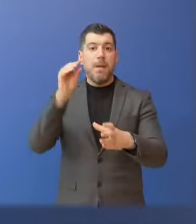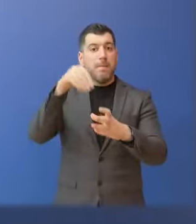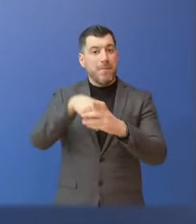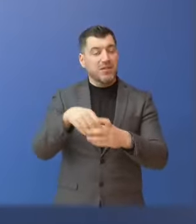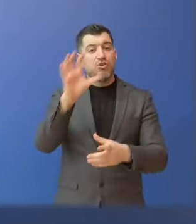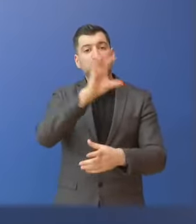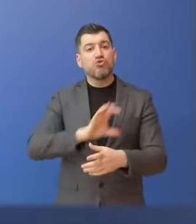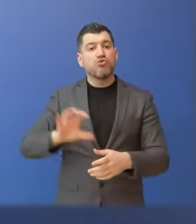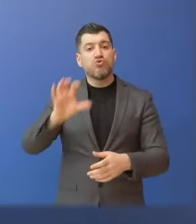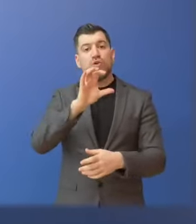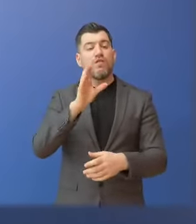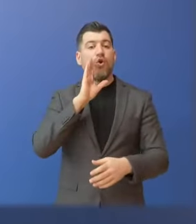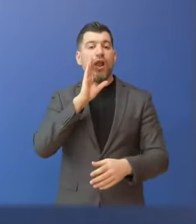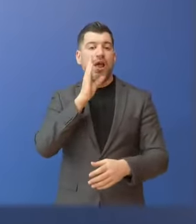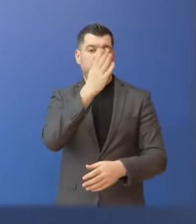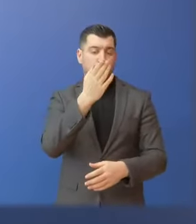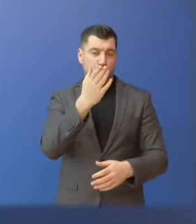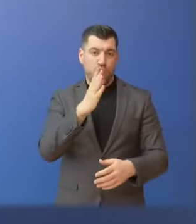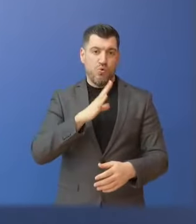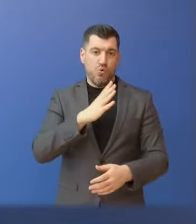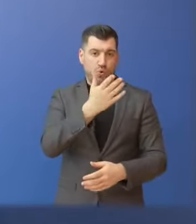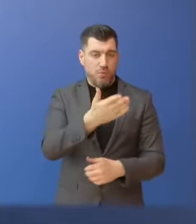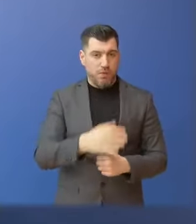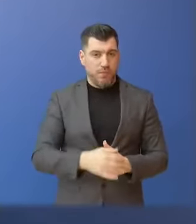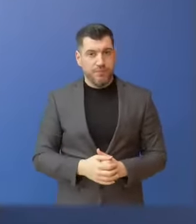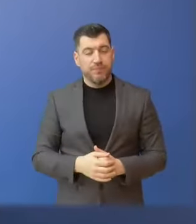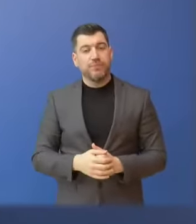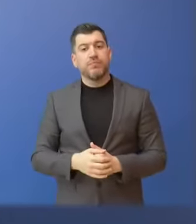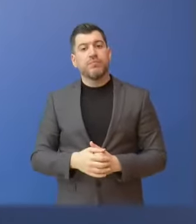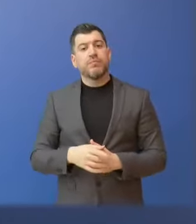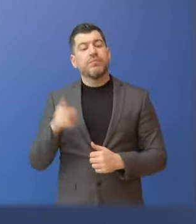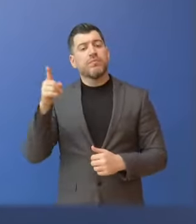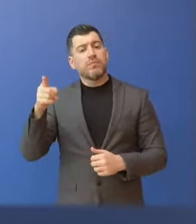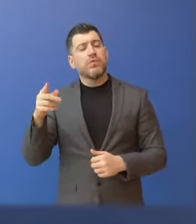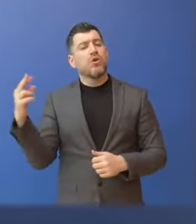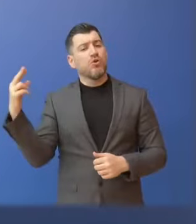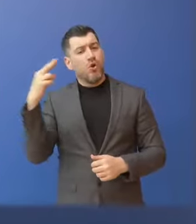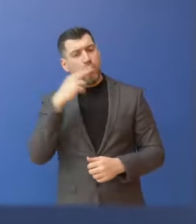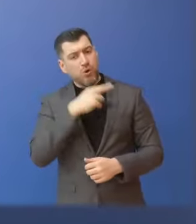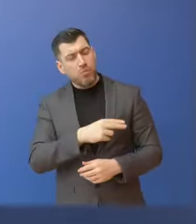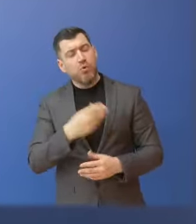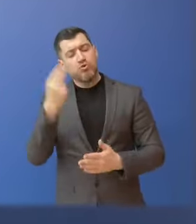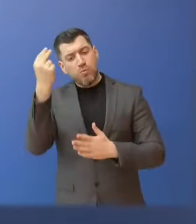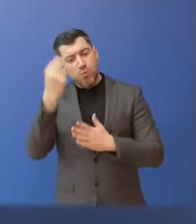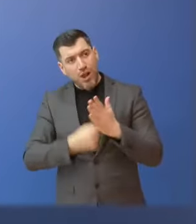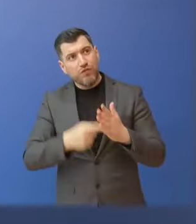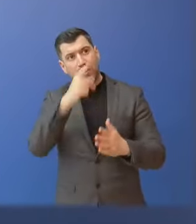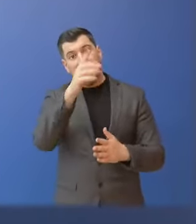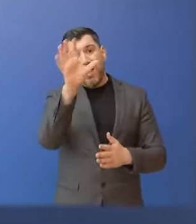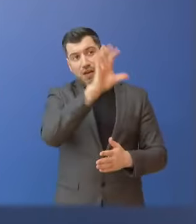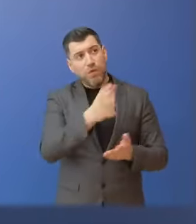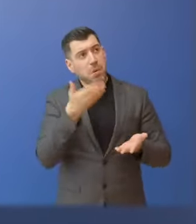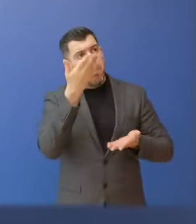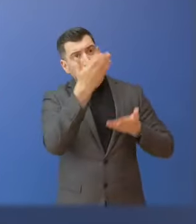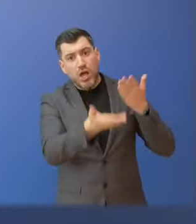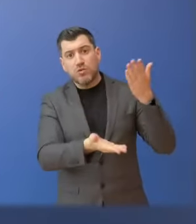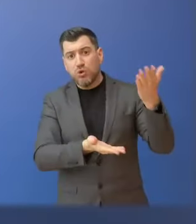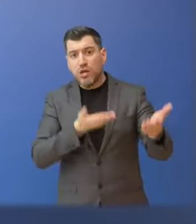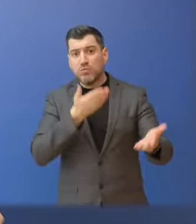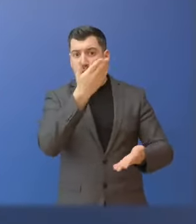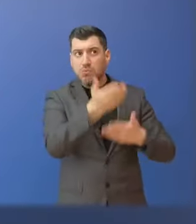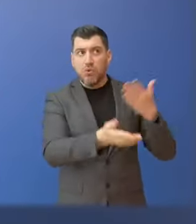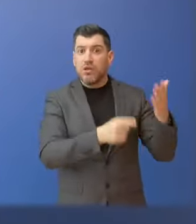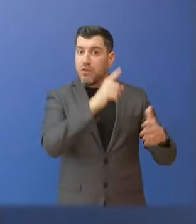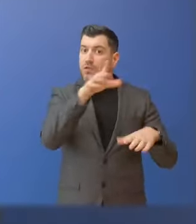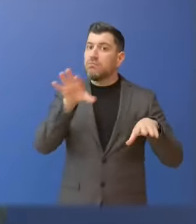επιτυχίες και για το ταμείο ανάκαμψης με πρωτοβουλίες του πρωθυπουργού και για το πιστοποιητικό εμβολιασμού και για τα μέτρα αντιμετώπισης της εισαγόμενης ακρίβειας